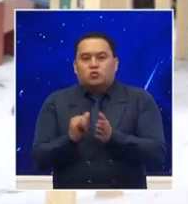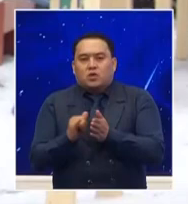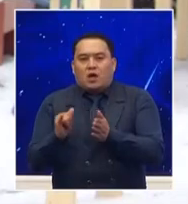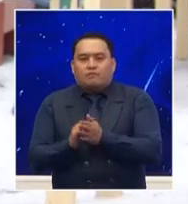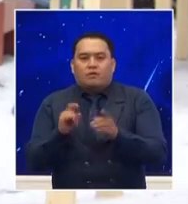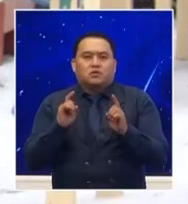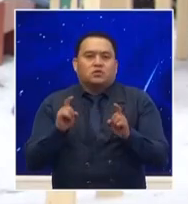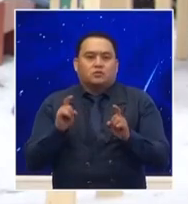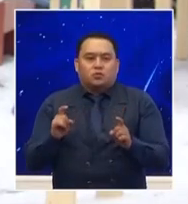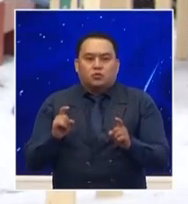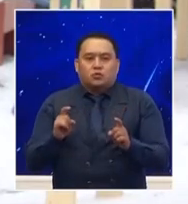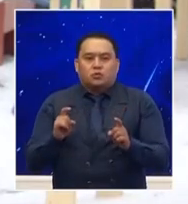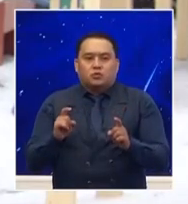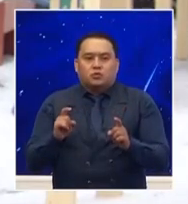ЧПУ,